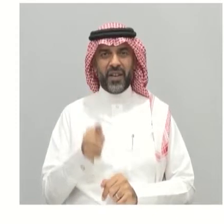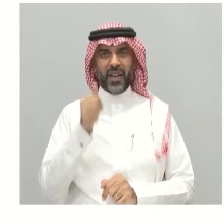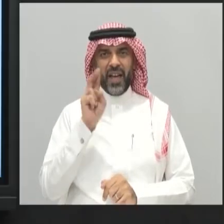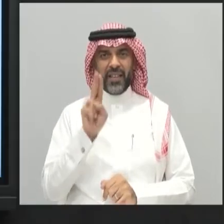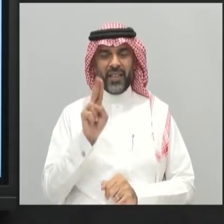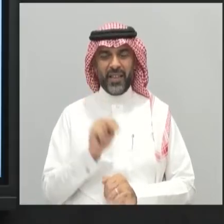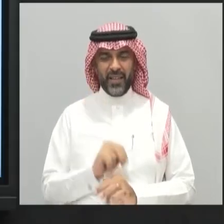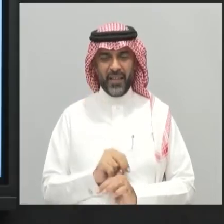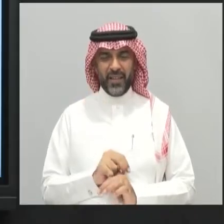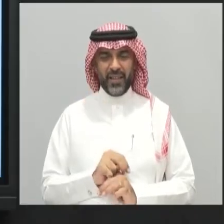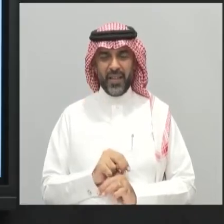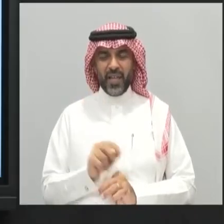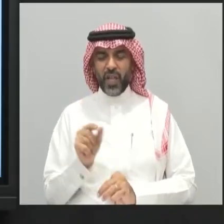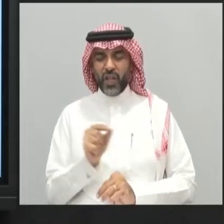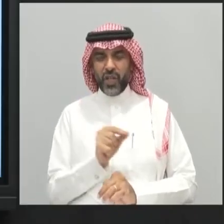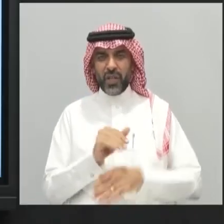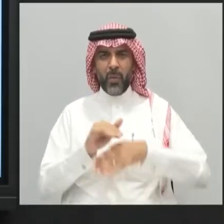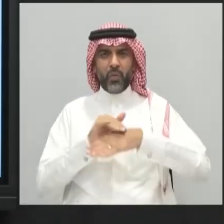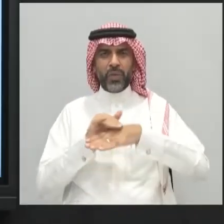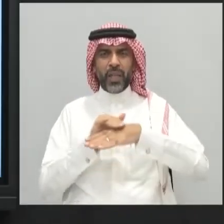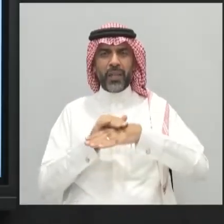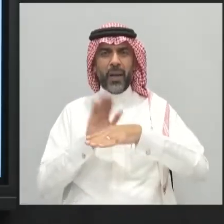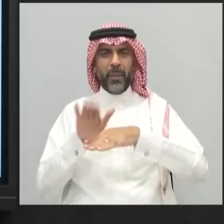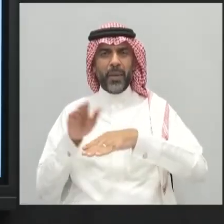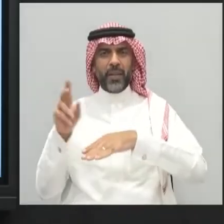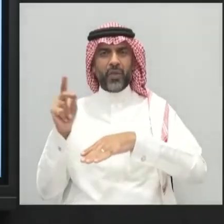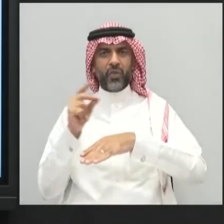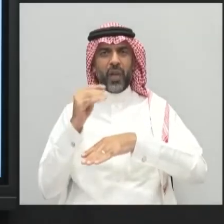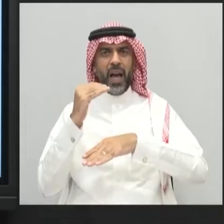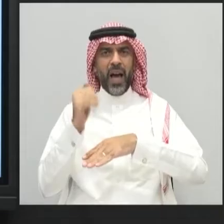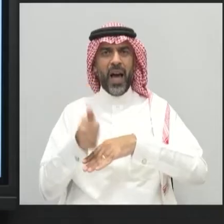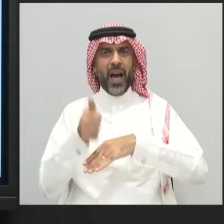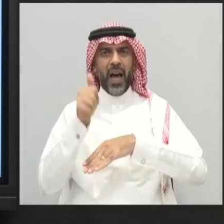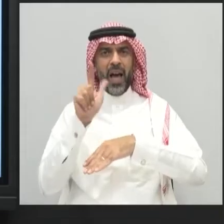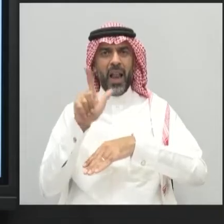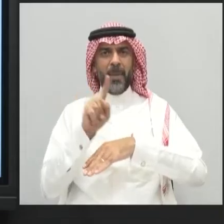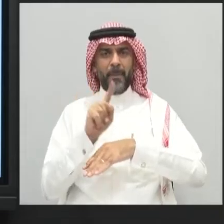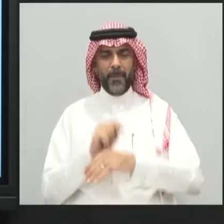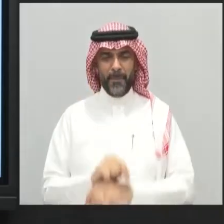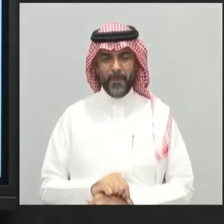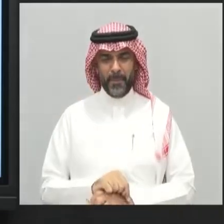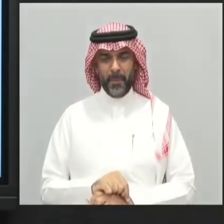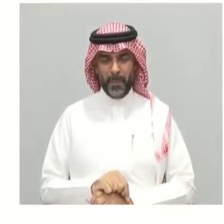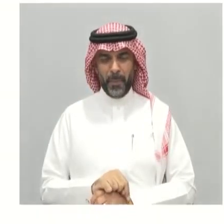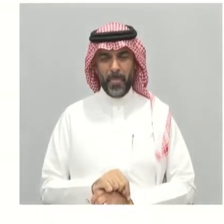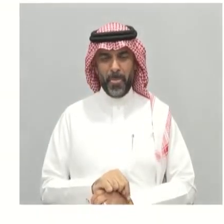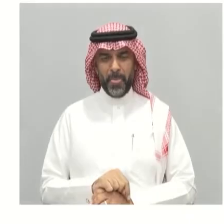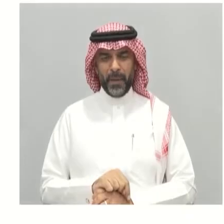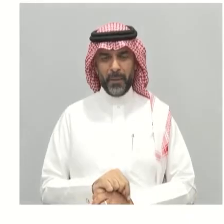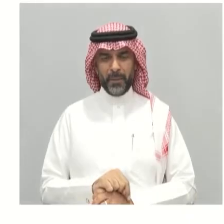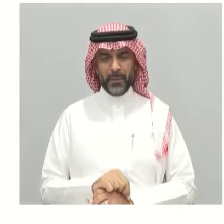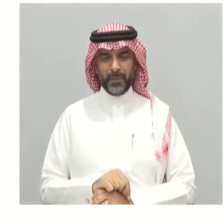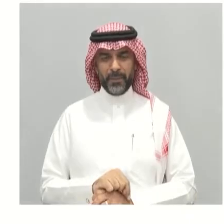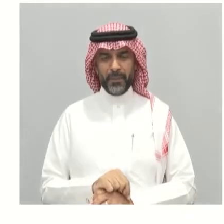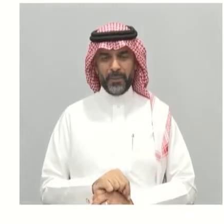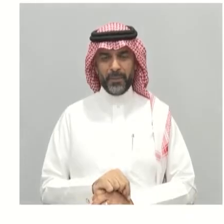لدينا الشفرات هي الاجزاء المسطحه من الطحلب اذا الشفرات ما هي هي الاجزاء المسطحه ماذا من